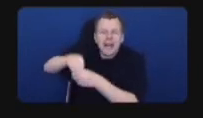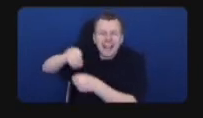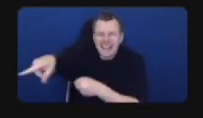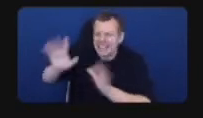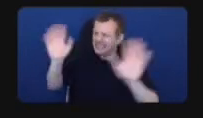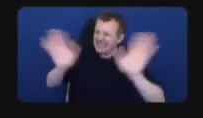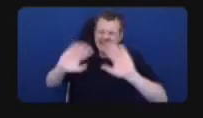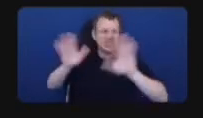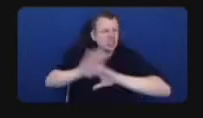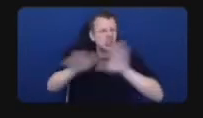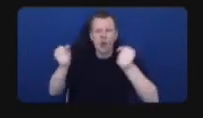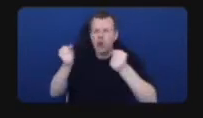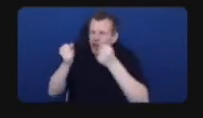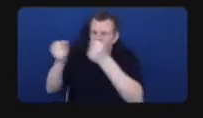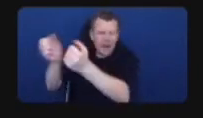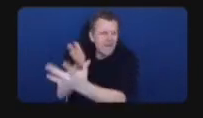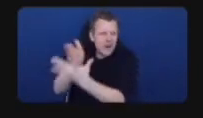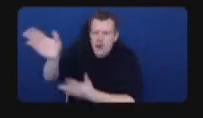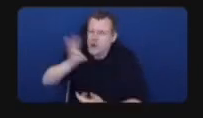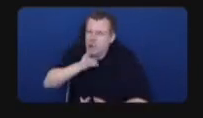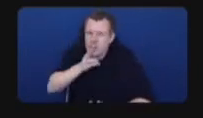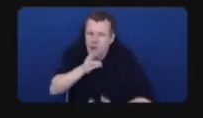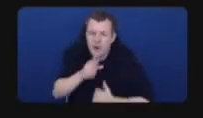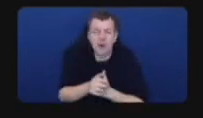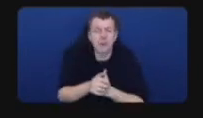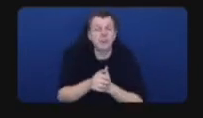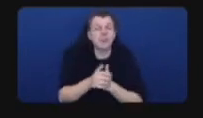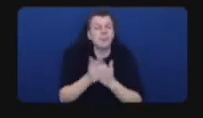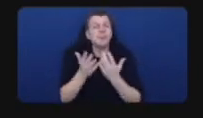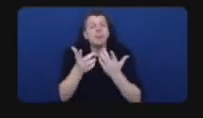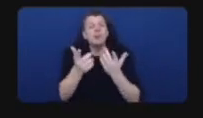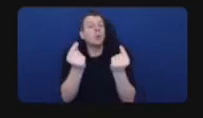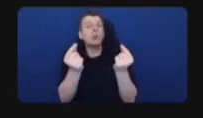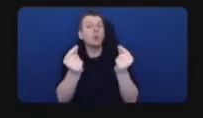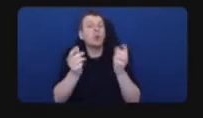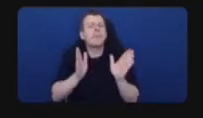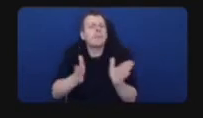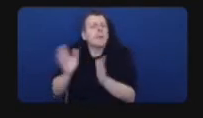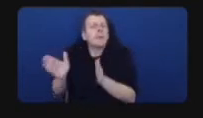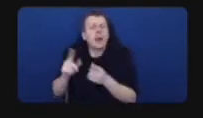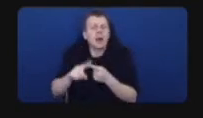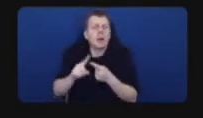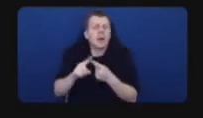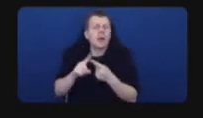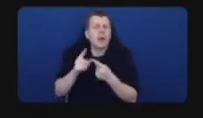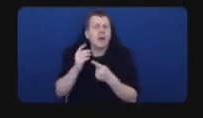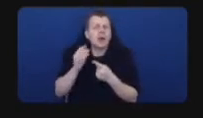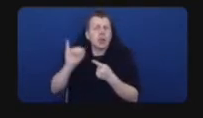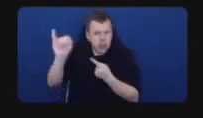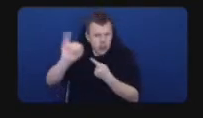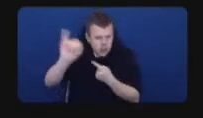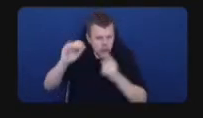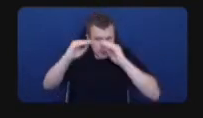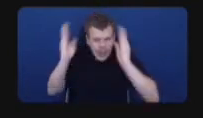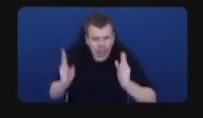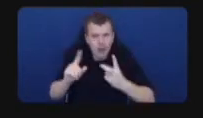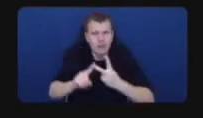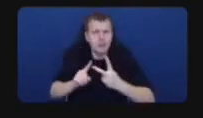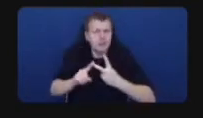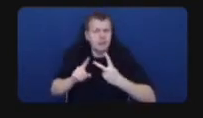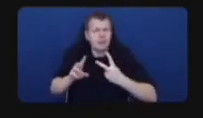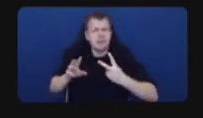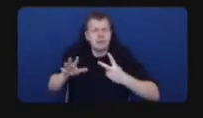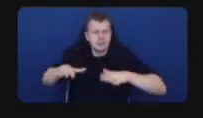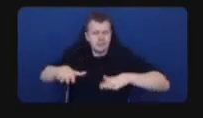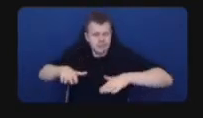还有一些事情我们可以准备好的，就是要我们要买确认我们是要有那房屋保